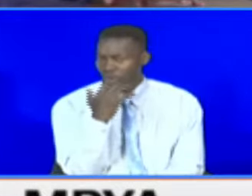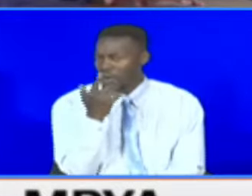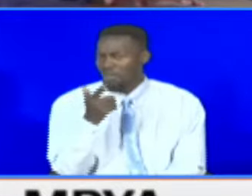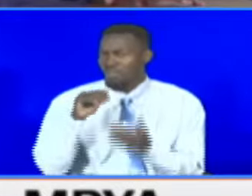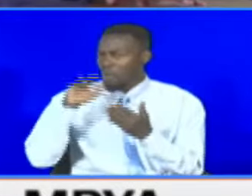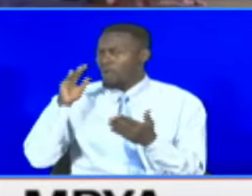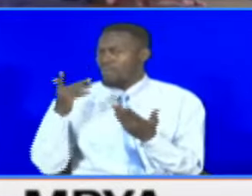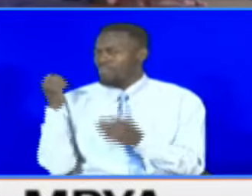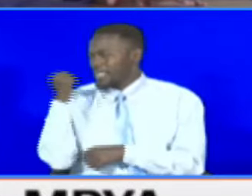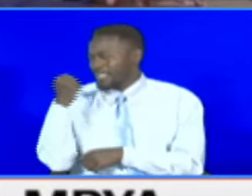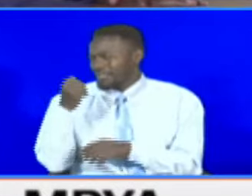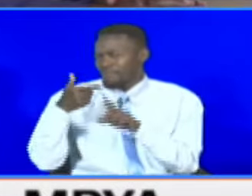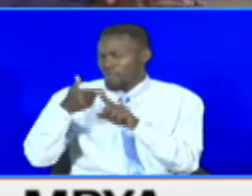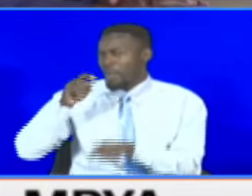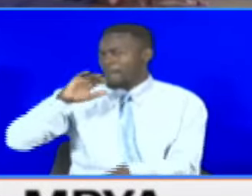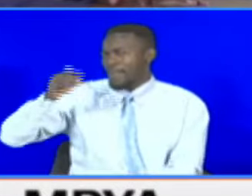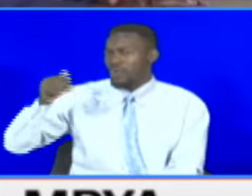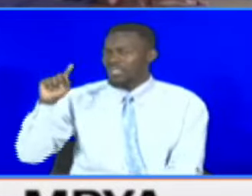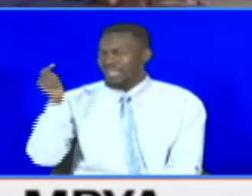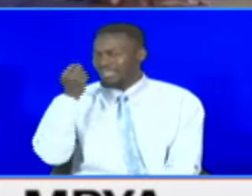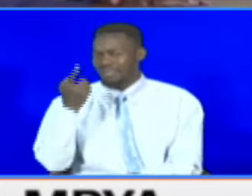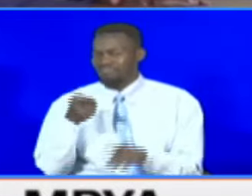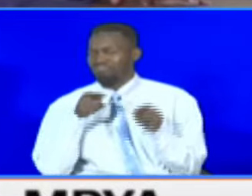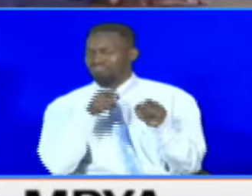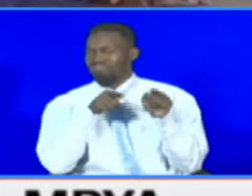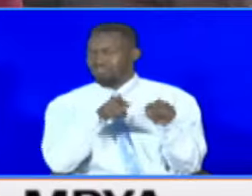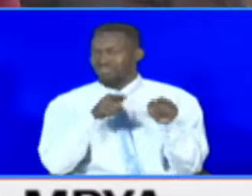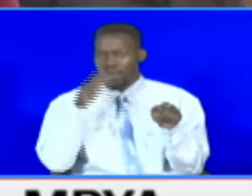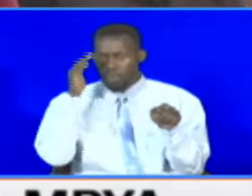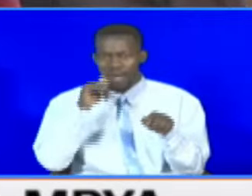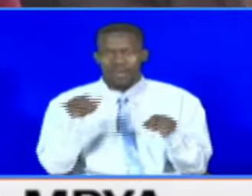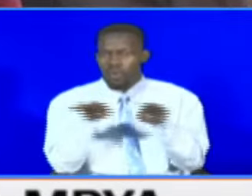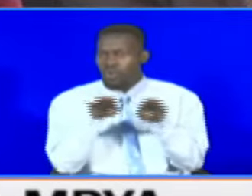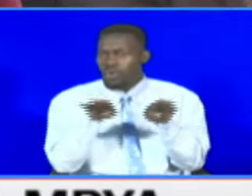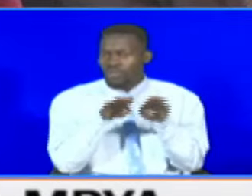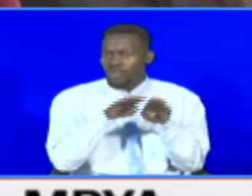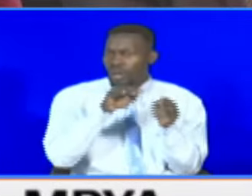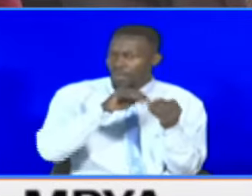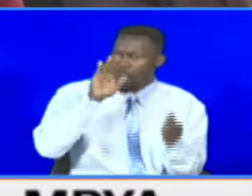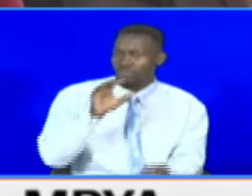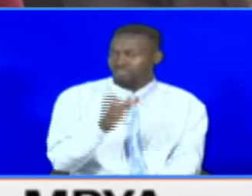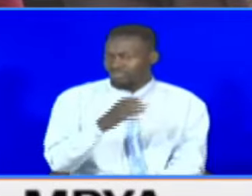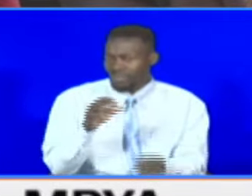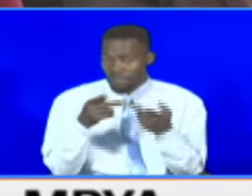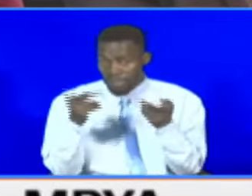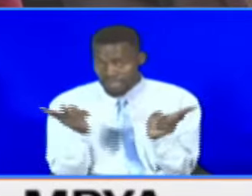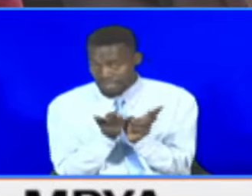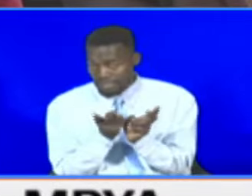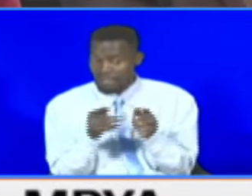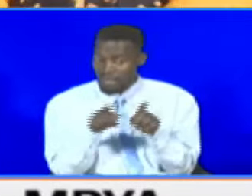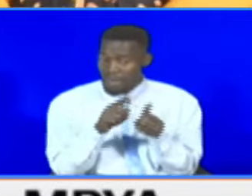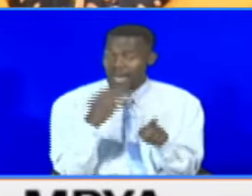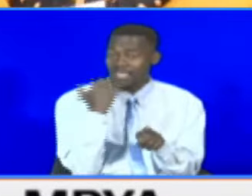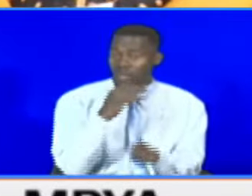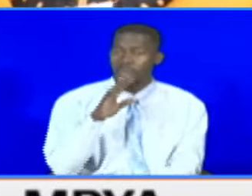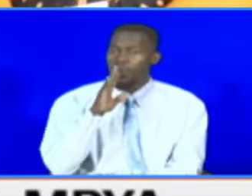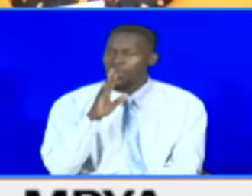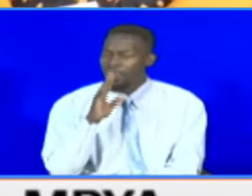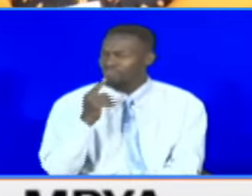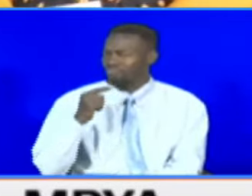baadhi ya wanasiasa kutoka eneo lake kwa kufunga biashara za vileo, aliwalenga wanasiasa hao na maafisa wa serikali